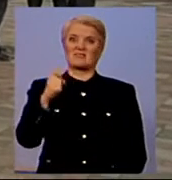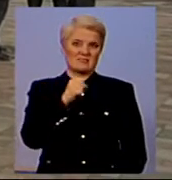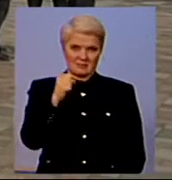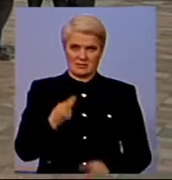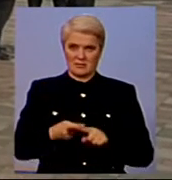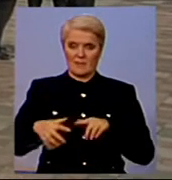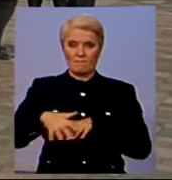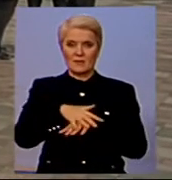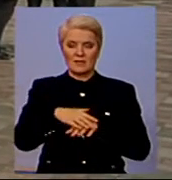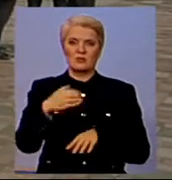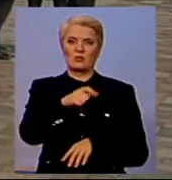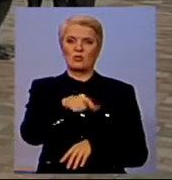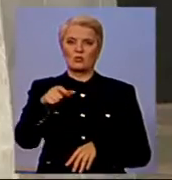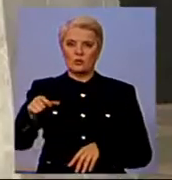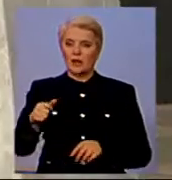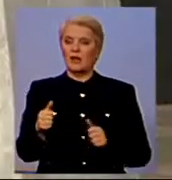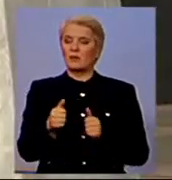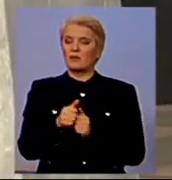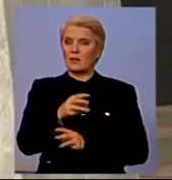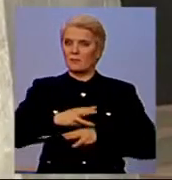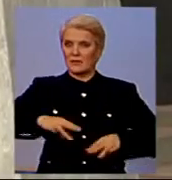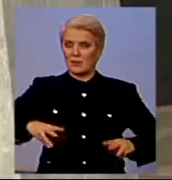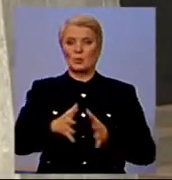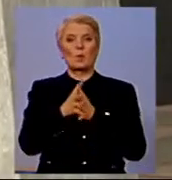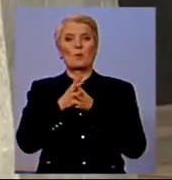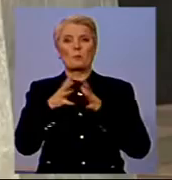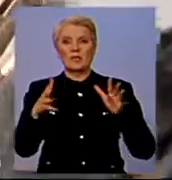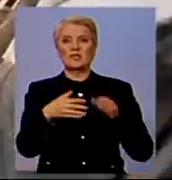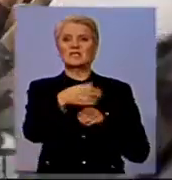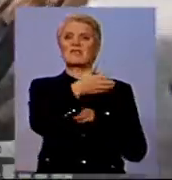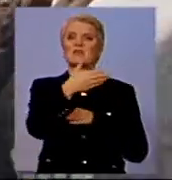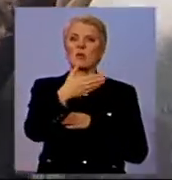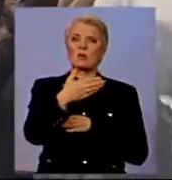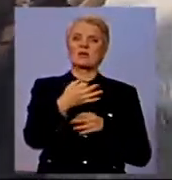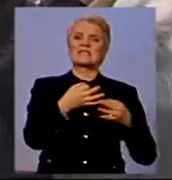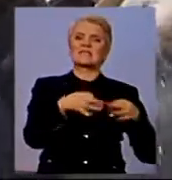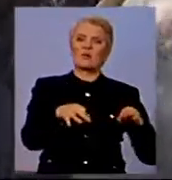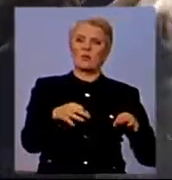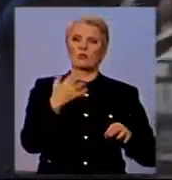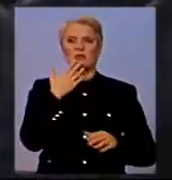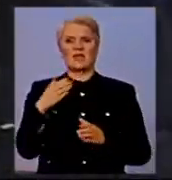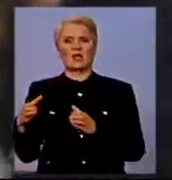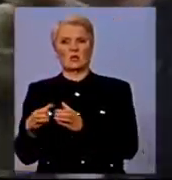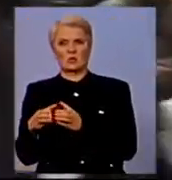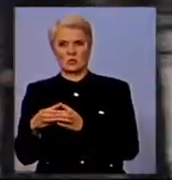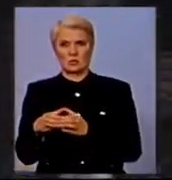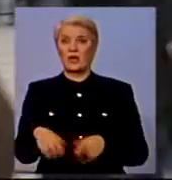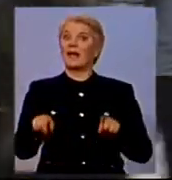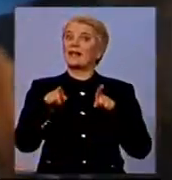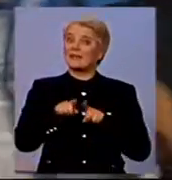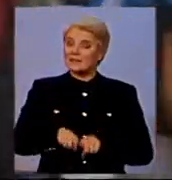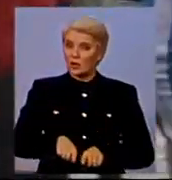ранку, більшість із символікою Нацкорпусу Свободи та національних дружин. Також документ передбачає мораторій на